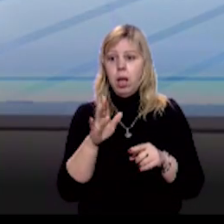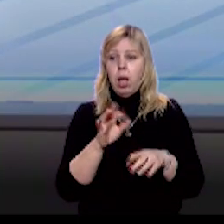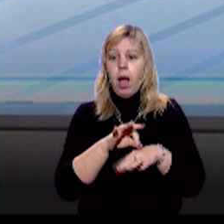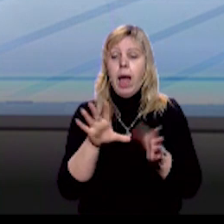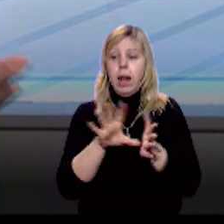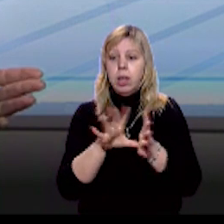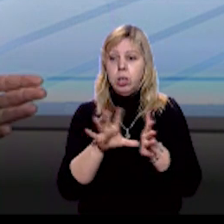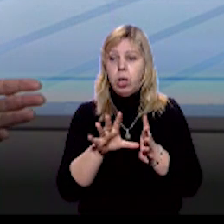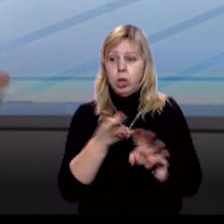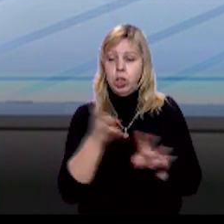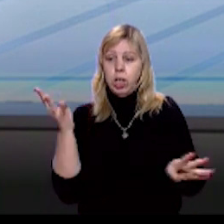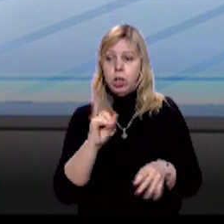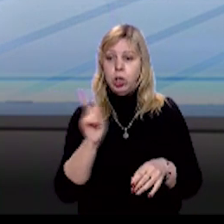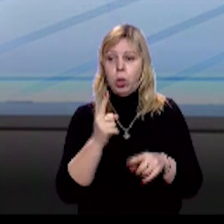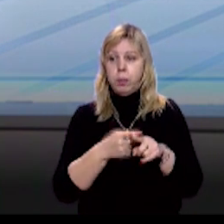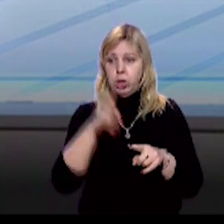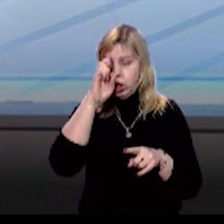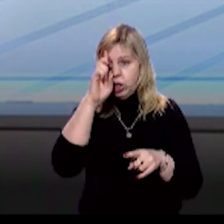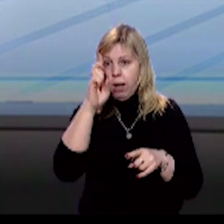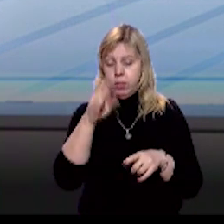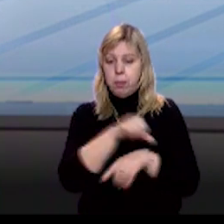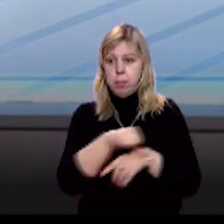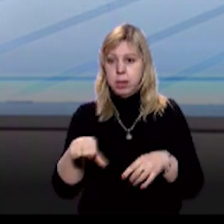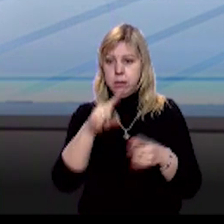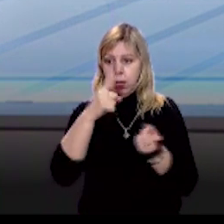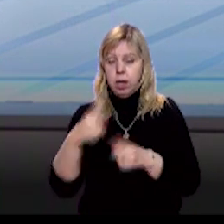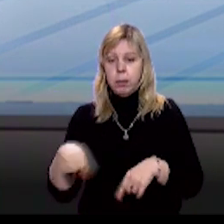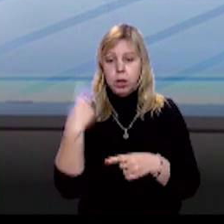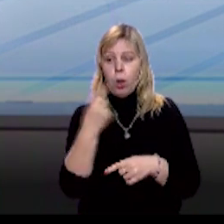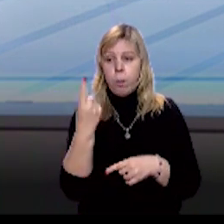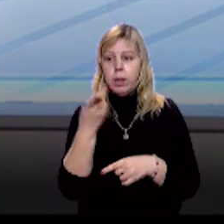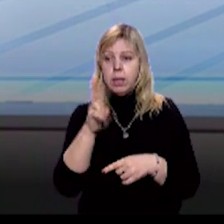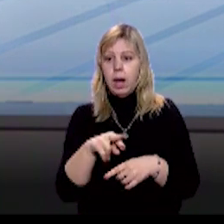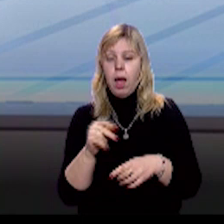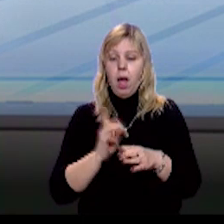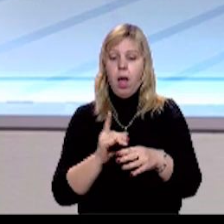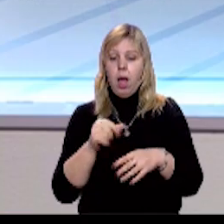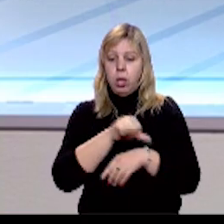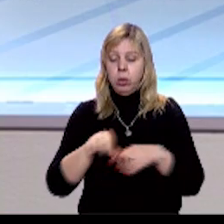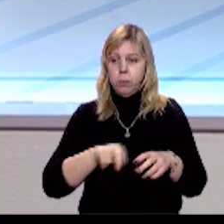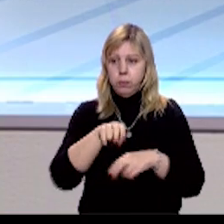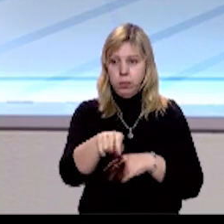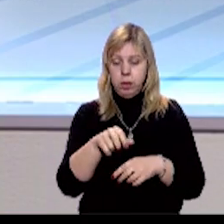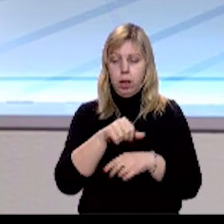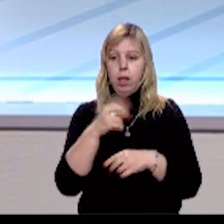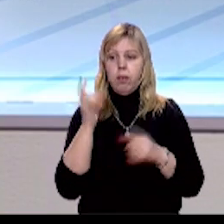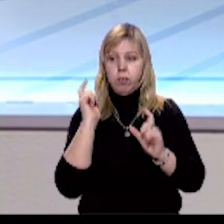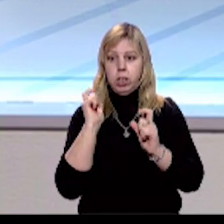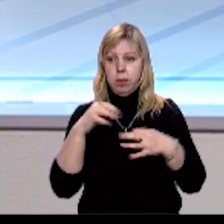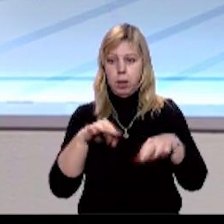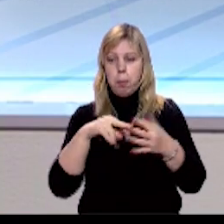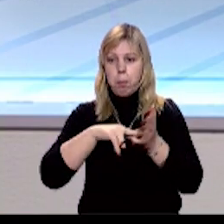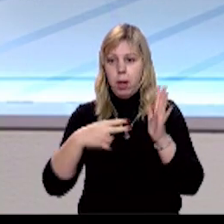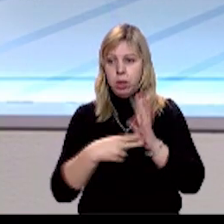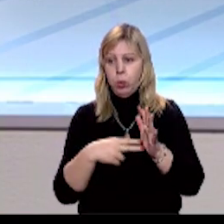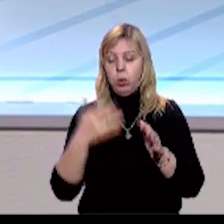впровадженні електронної черги щодо цього в Державній фіскальній службі в Закарпатській області. Для перетину кордону вантажним транспортом